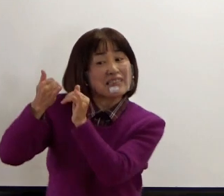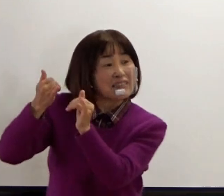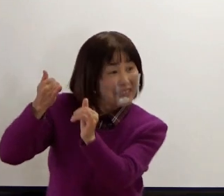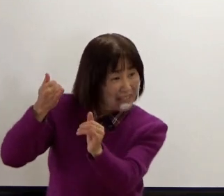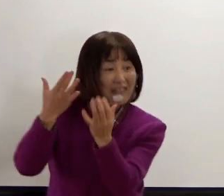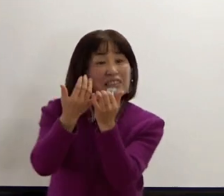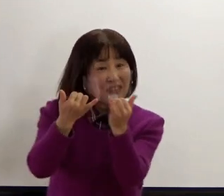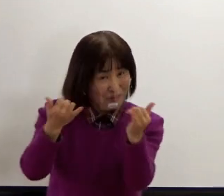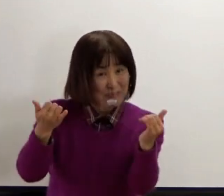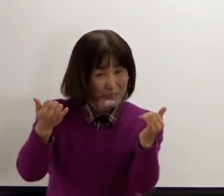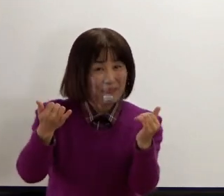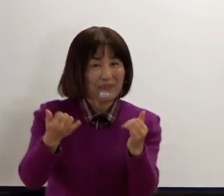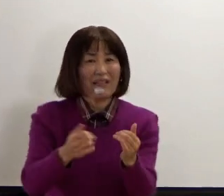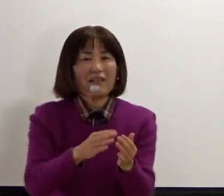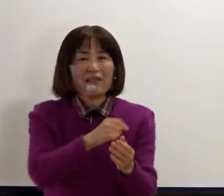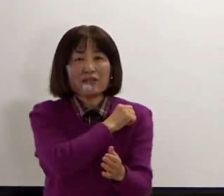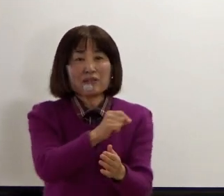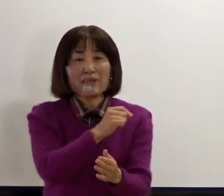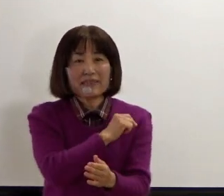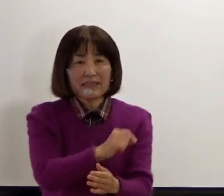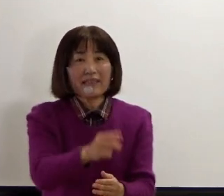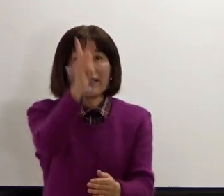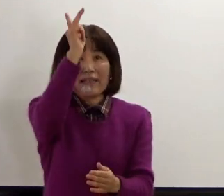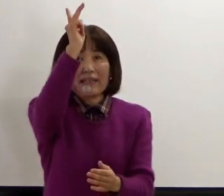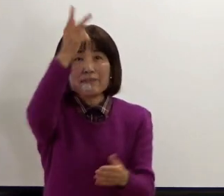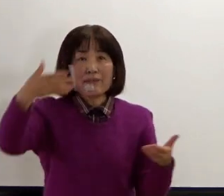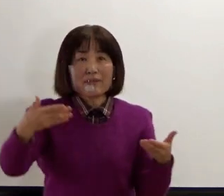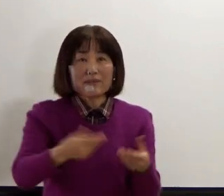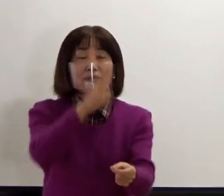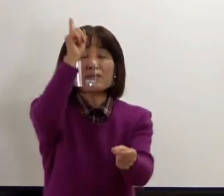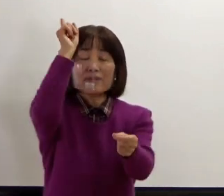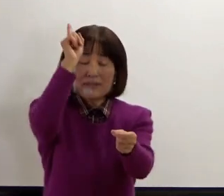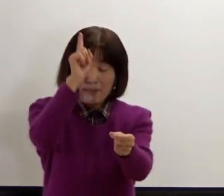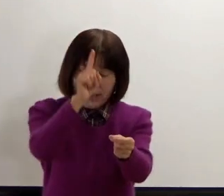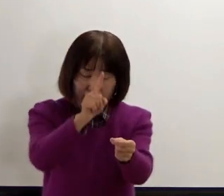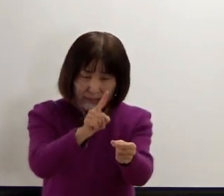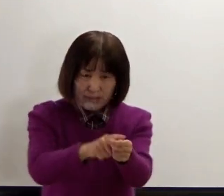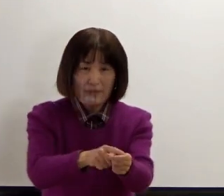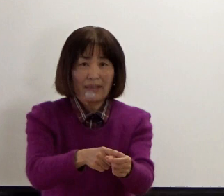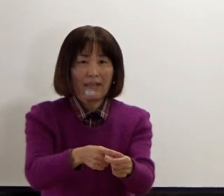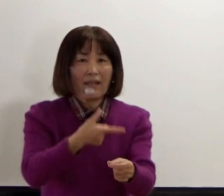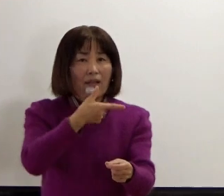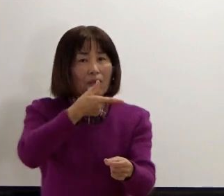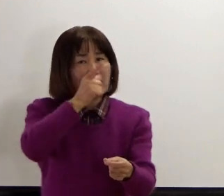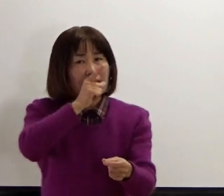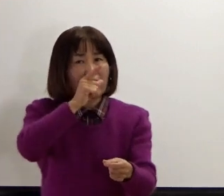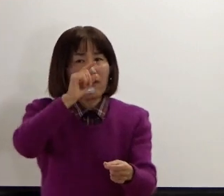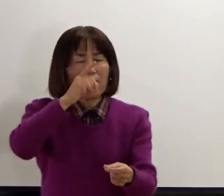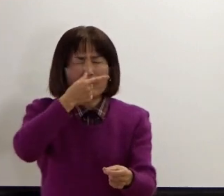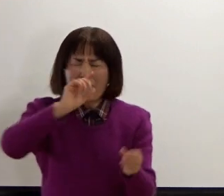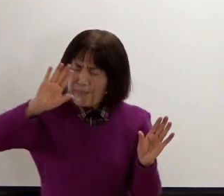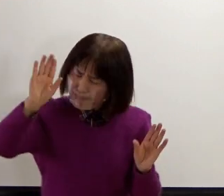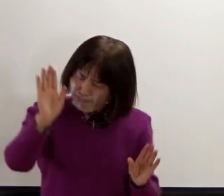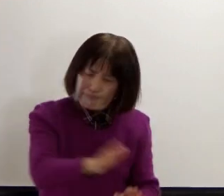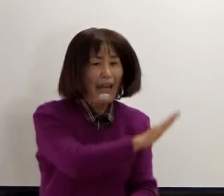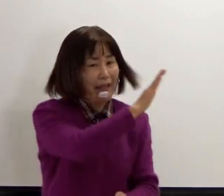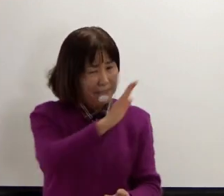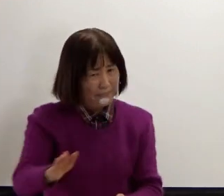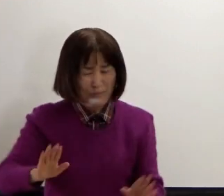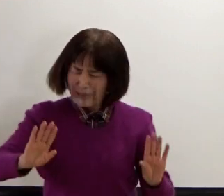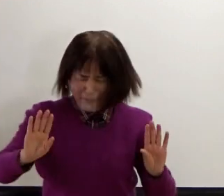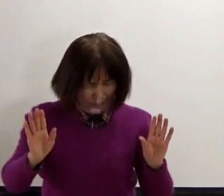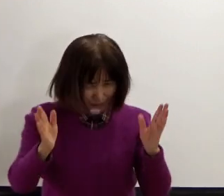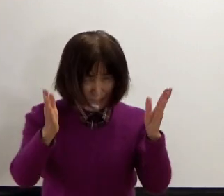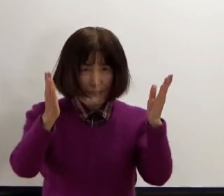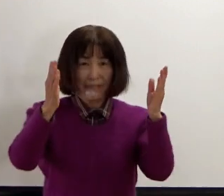人が強い酒を飲まない、髪を切らないですね、まあ、それで何かこう、まあ、願掛けを